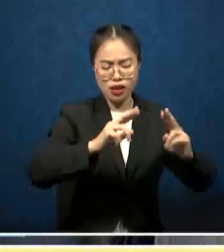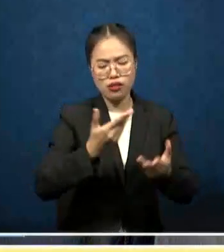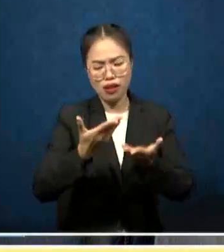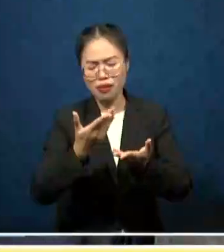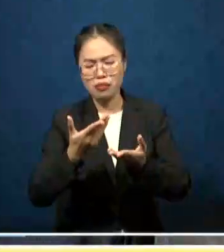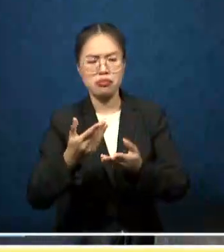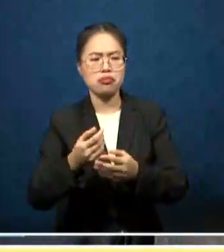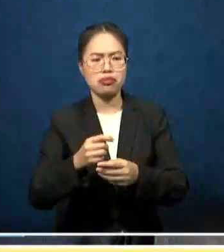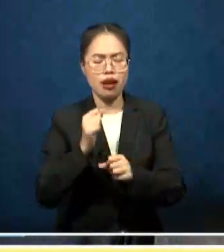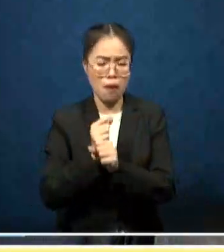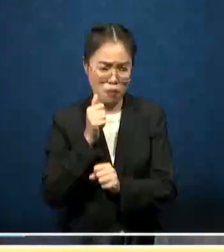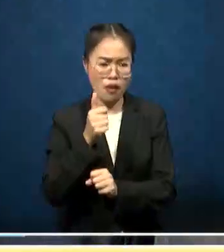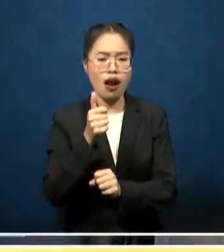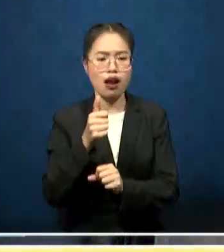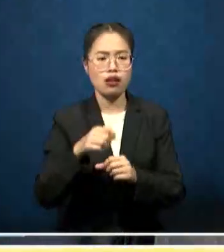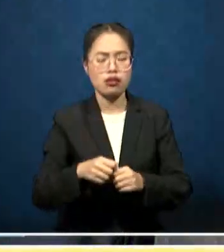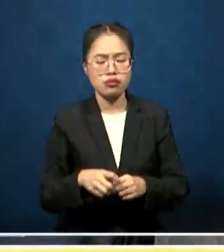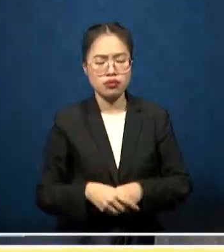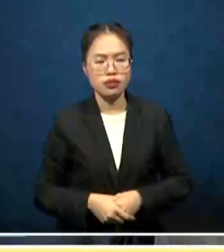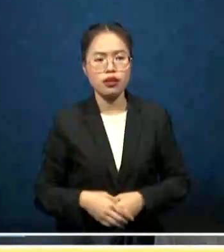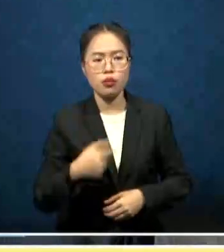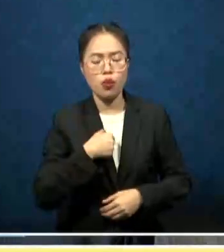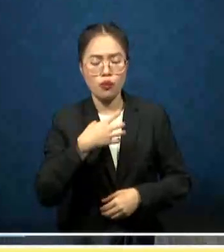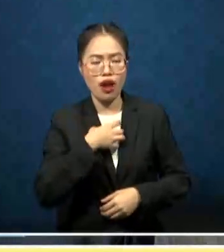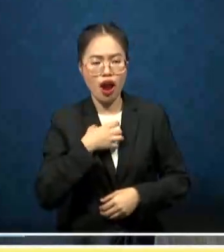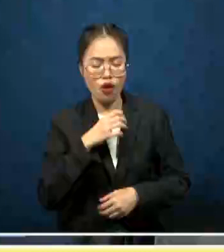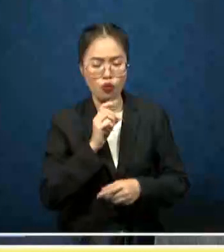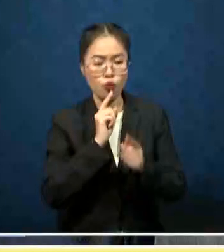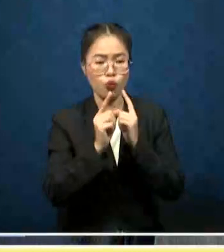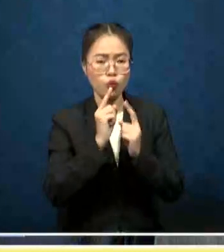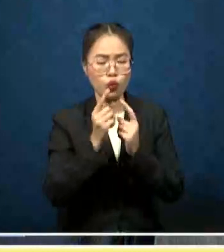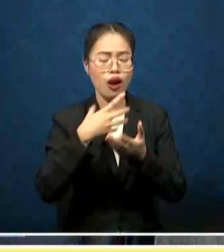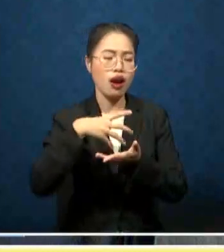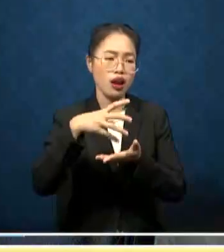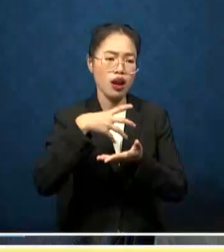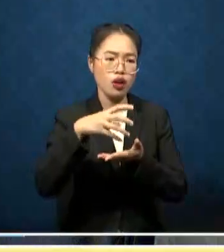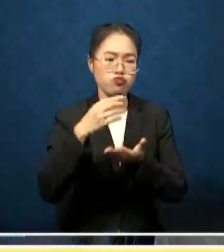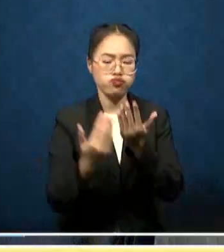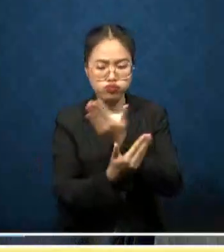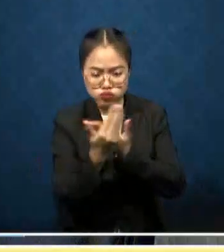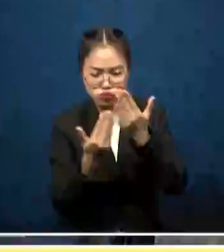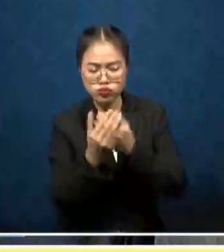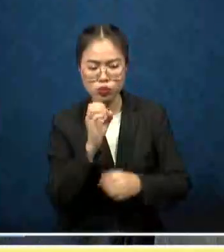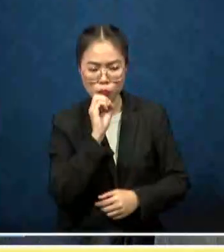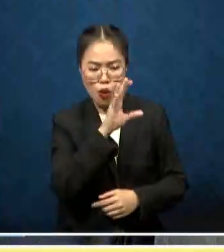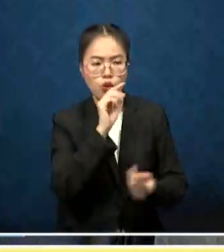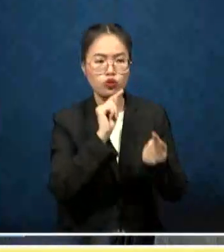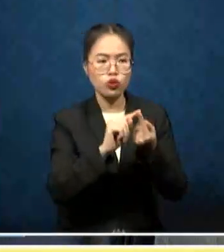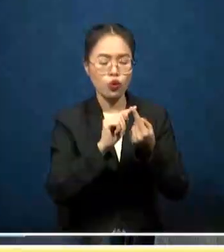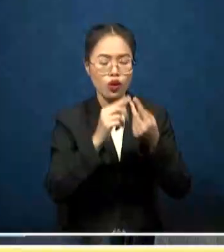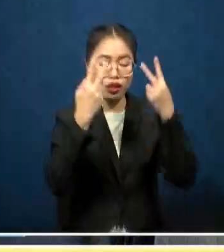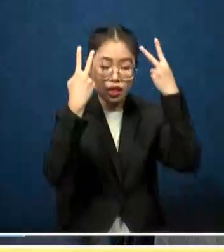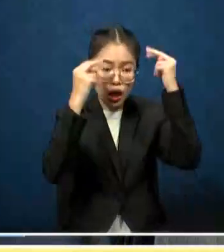ตามเรื่องเหล่านี้ผมจึงนำกราบเรียนหารือท่านประธานเพื่อนำเรียนไปยังคณะท่านนายก